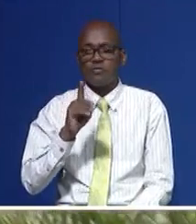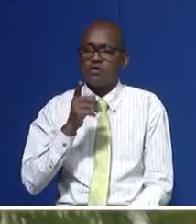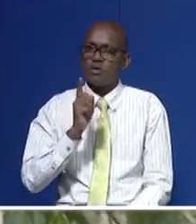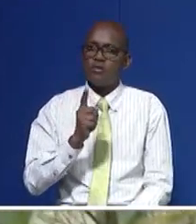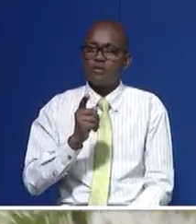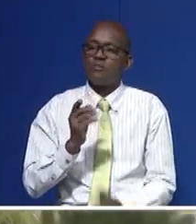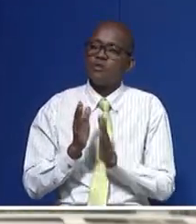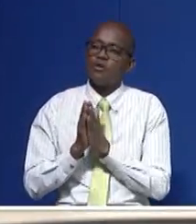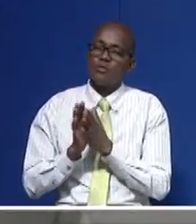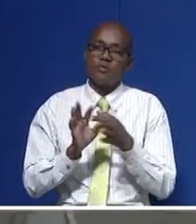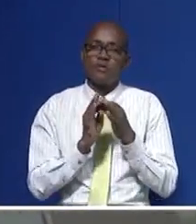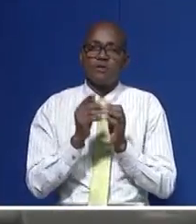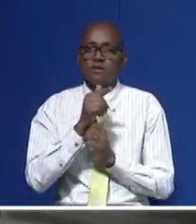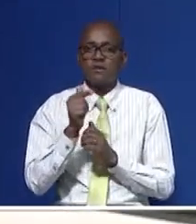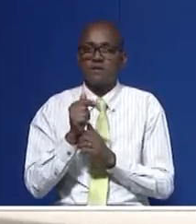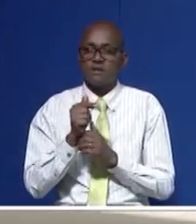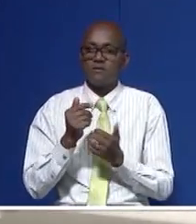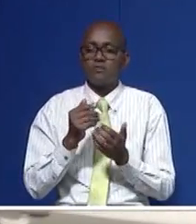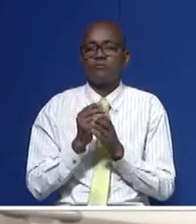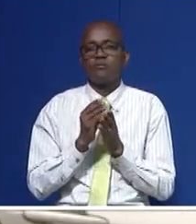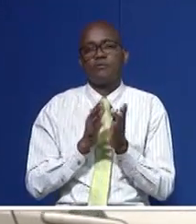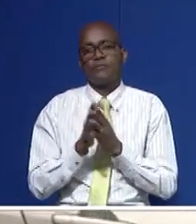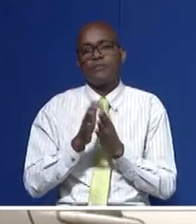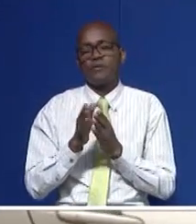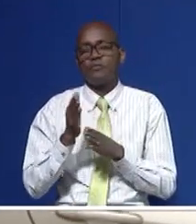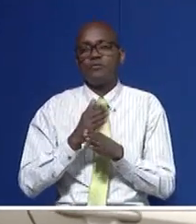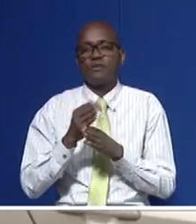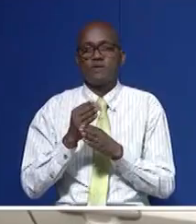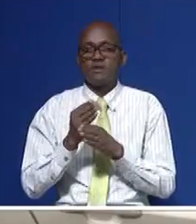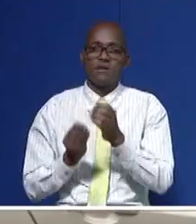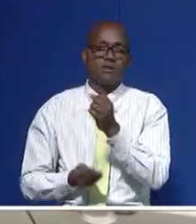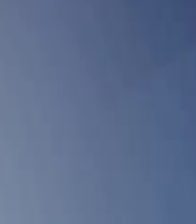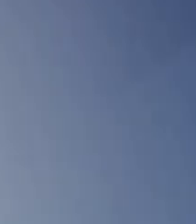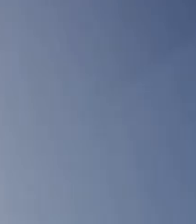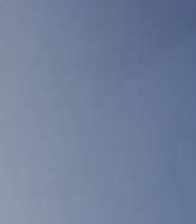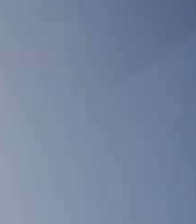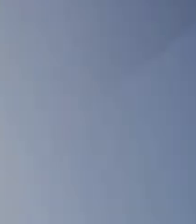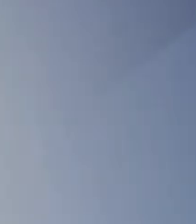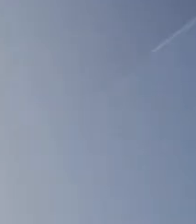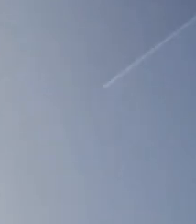katika kufichua vitendo vya rushwa nchini. Temaluge Kasuga, Azam News, Dar es Salaam.